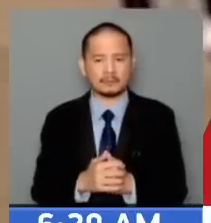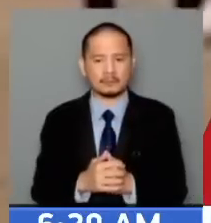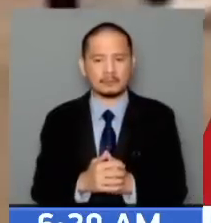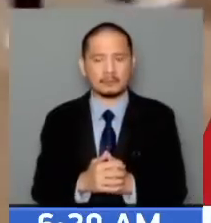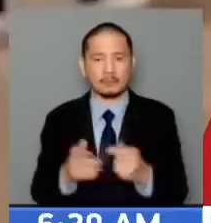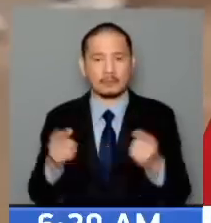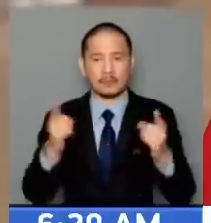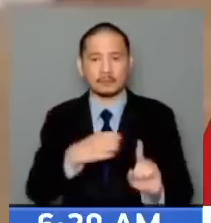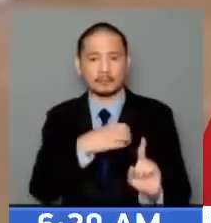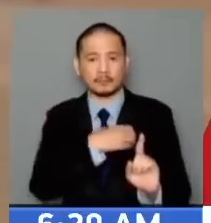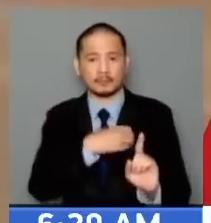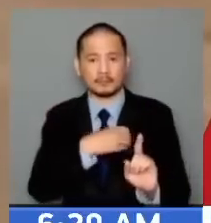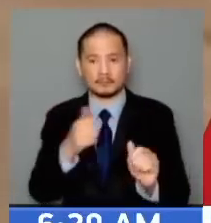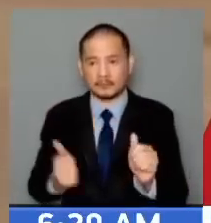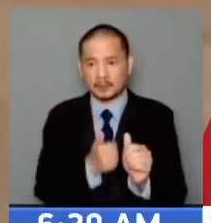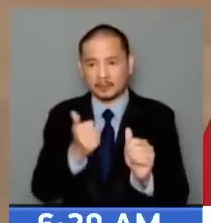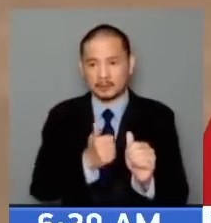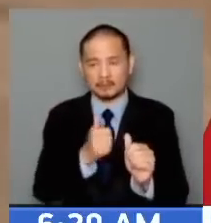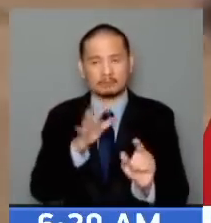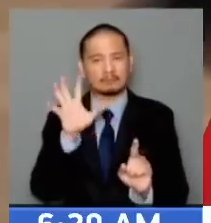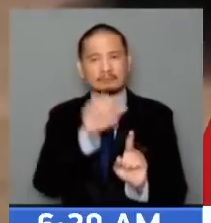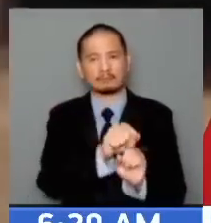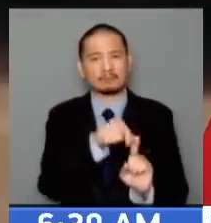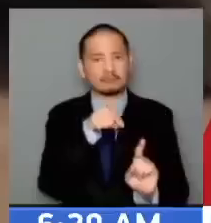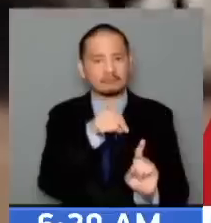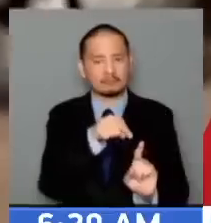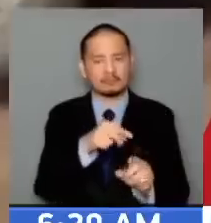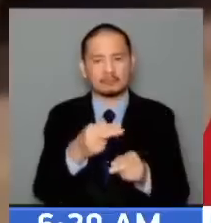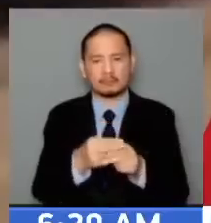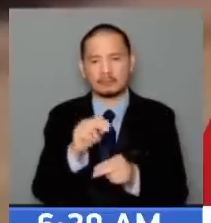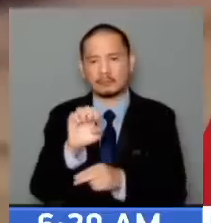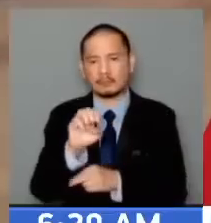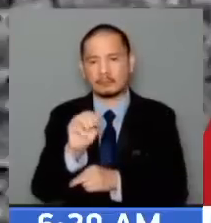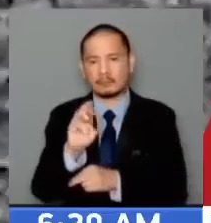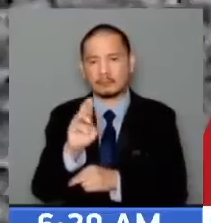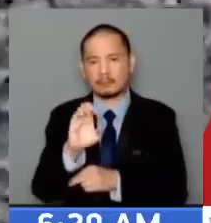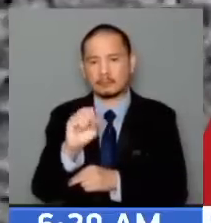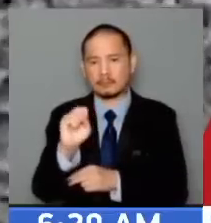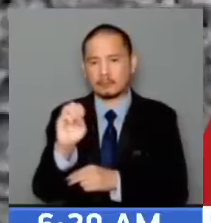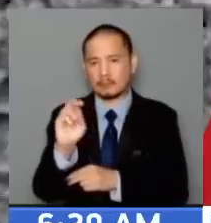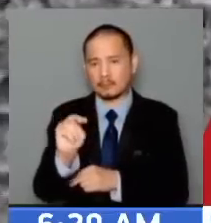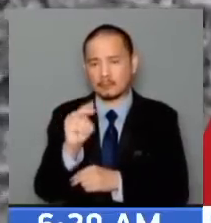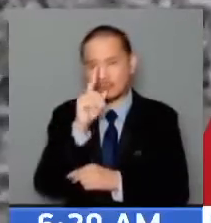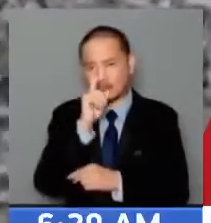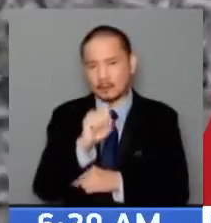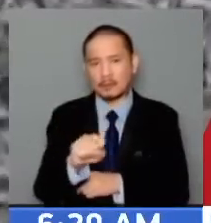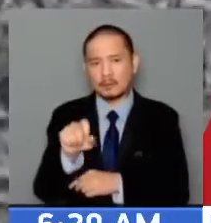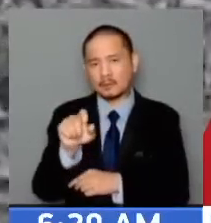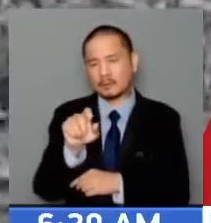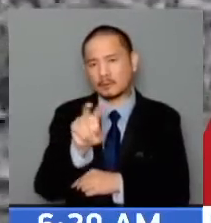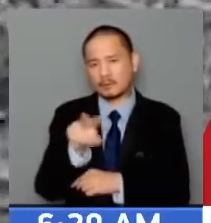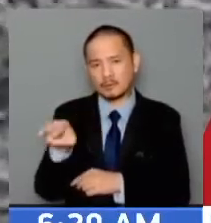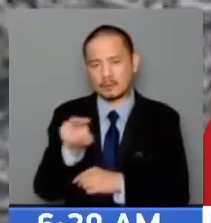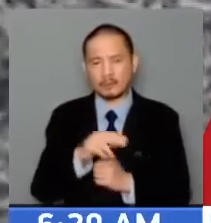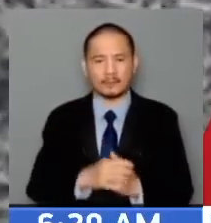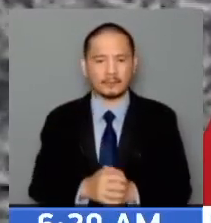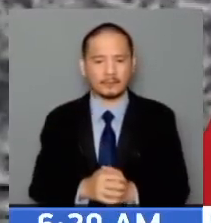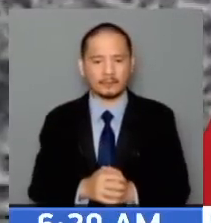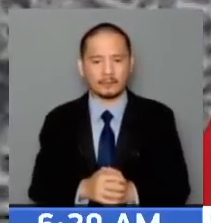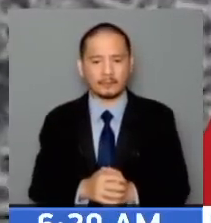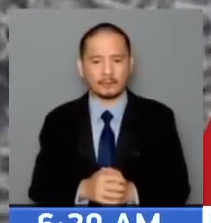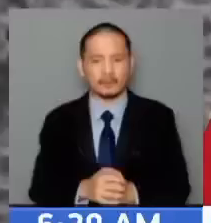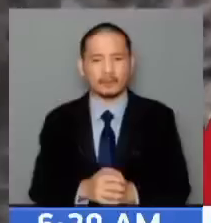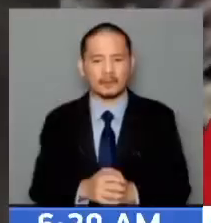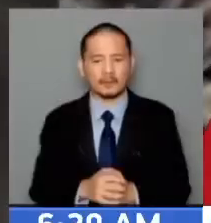kapulisan, nahuli ang sospek na si Emerson Quimas, 22 anyos. Itinuro ng sospek si Romnick Paga,